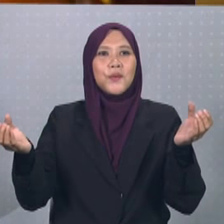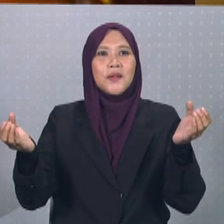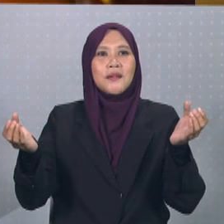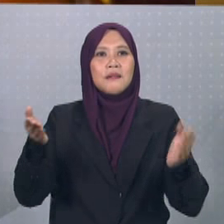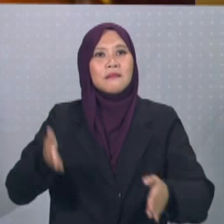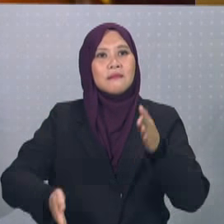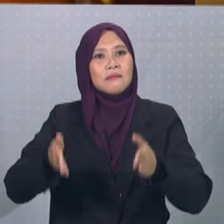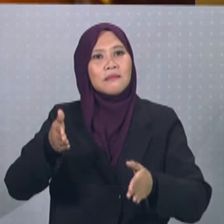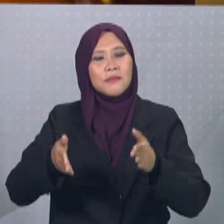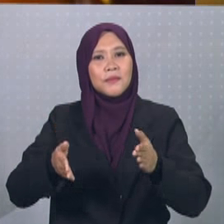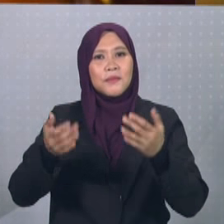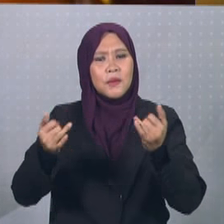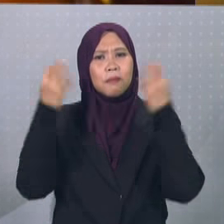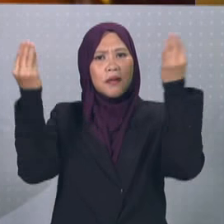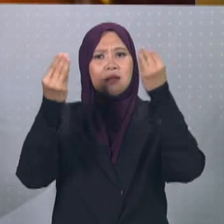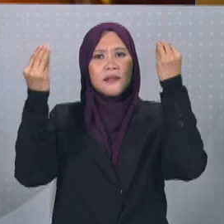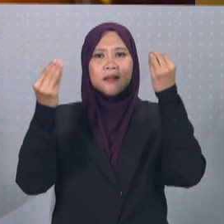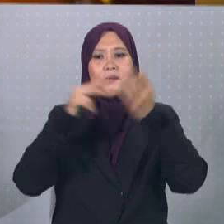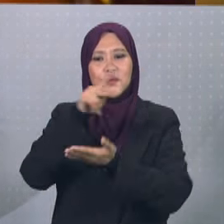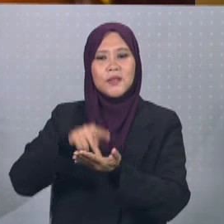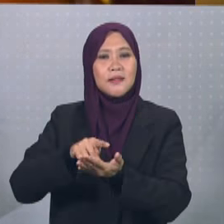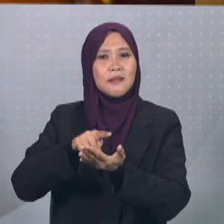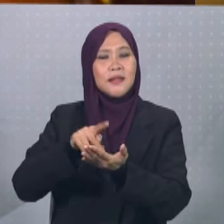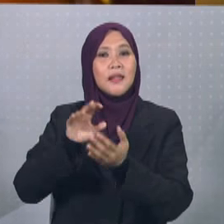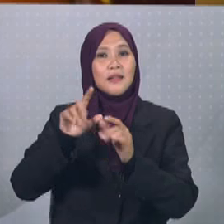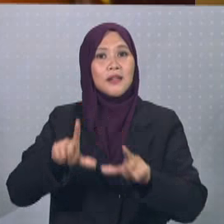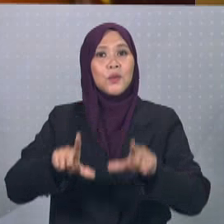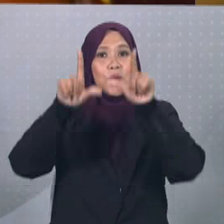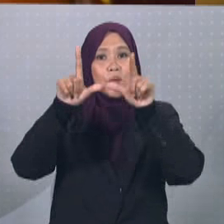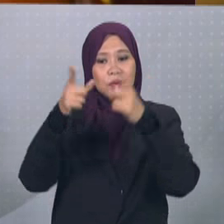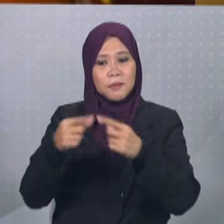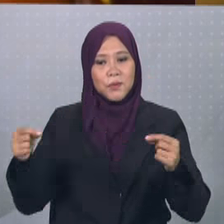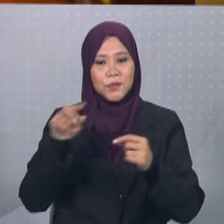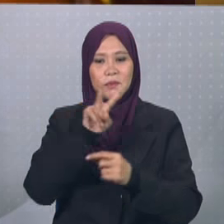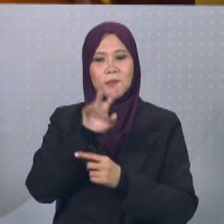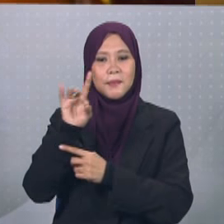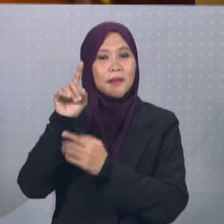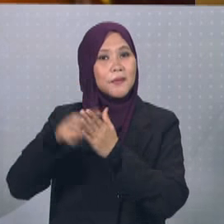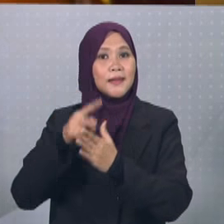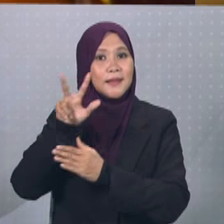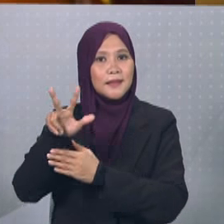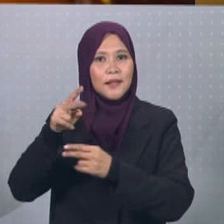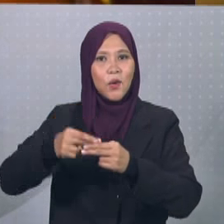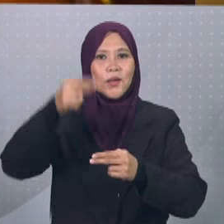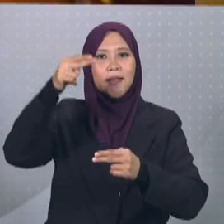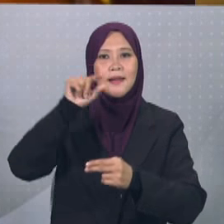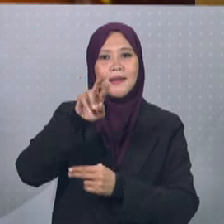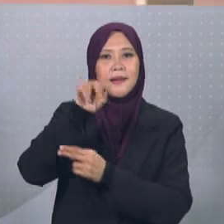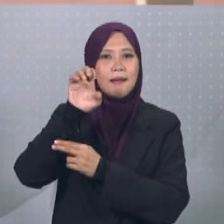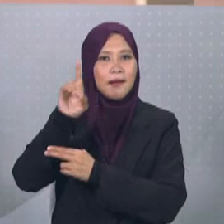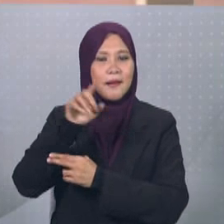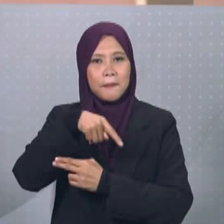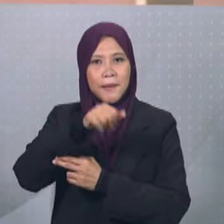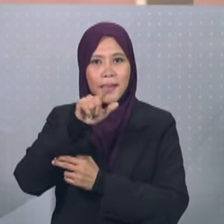mewakili para graduan. Majlis convocation Pusat Pengajian Tinggi di Tokyo, Jepun itu berlangsung pada 28 Mac lalu di Hotel Grand Palace.